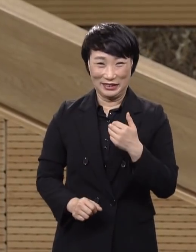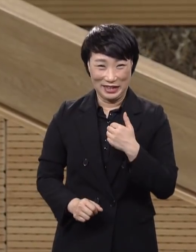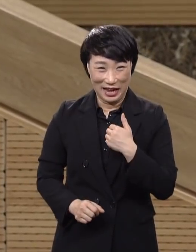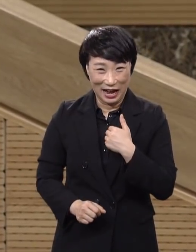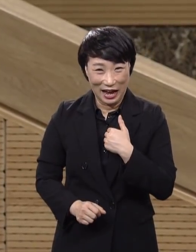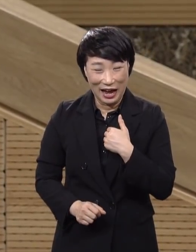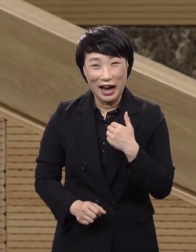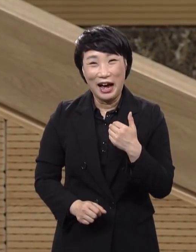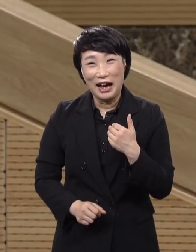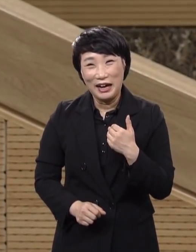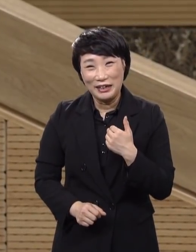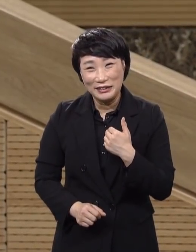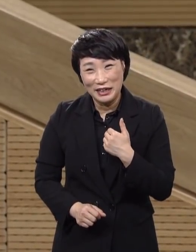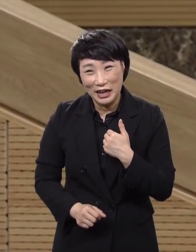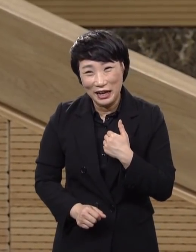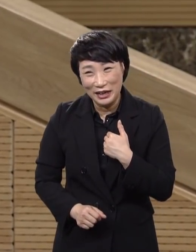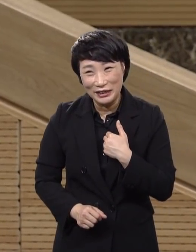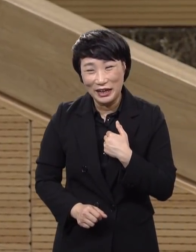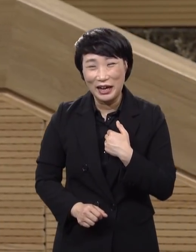있는